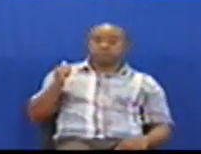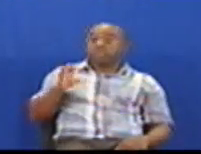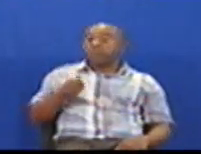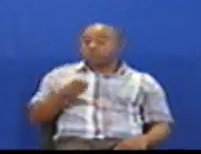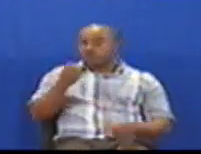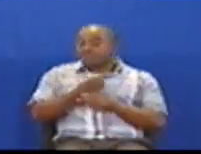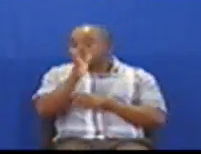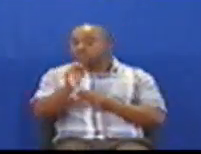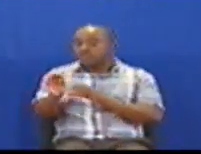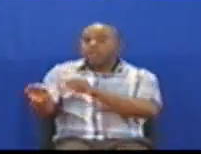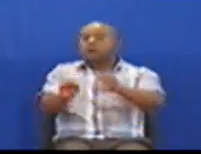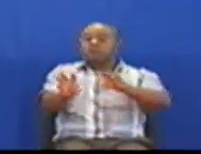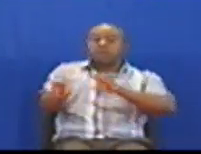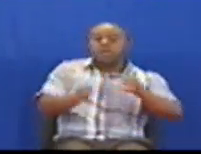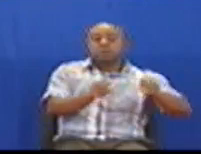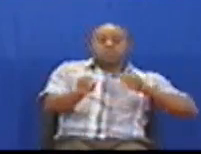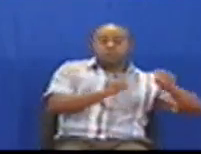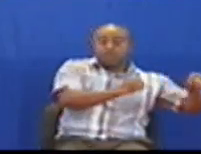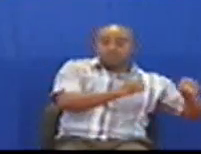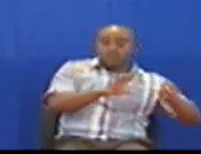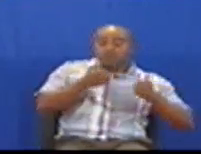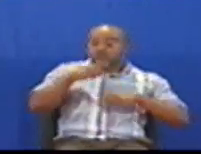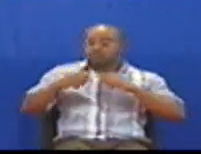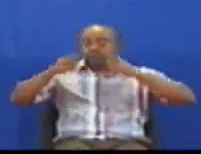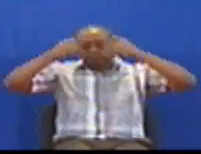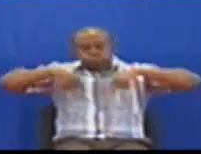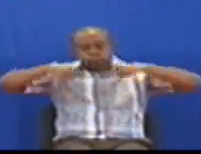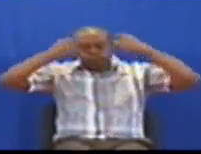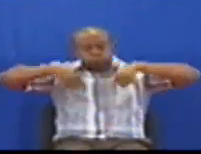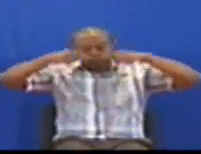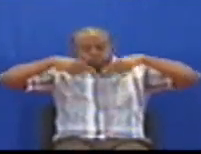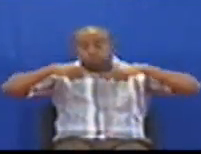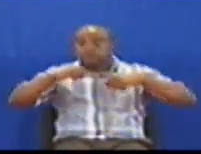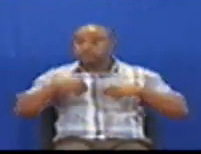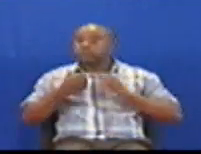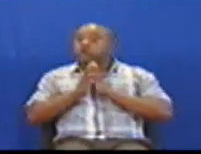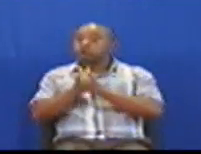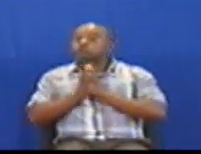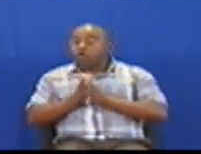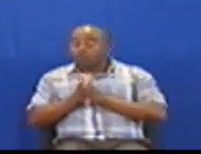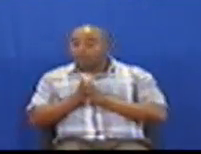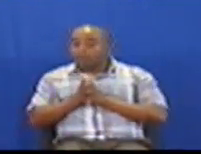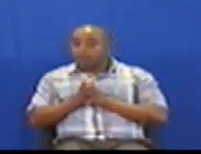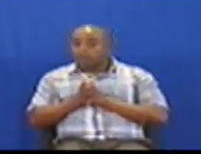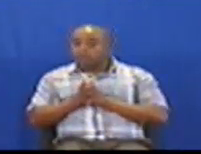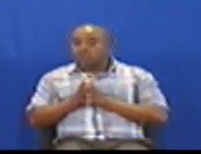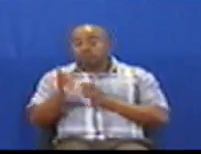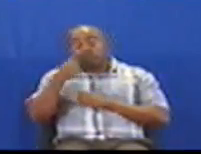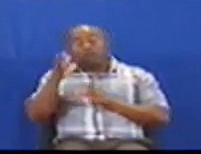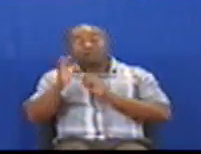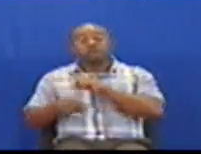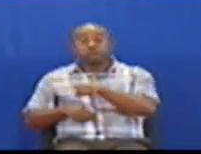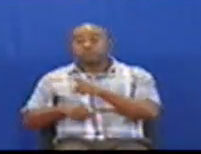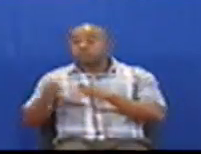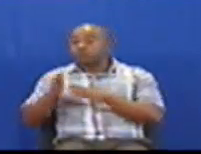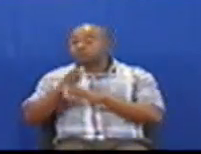wanahama. Kwa hiyo bado kilio chetu kiko pale pale. Mheshimiwa Naibu Spika, tunaomba Kaliua tuangaliwe kwa jicho la pekee kwa swala la watumishi